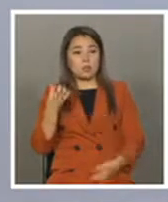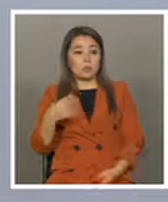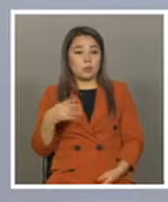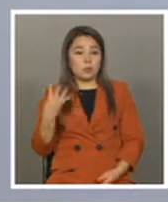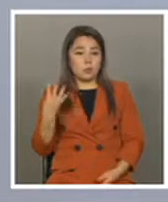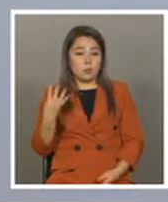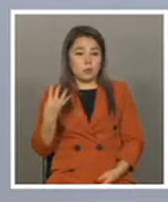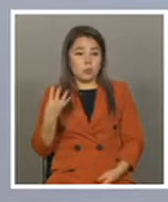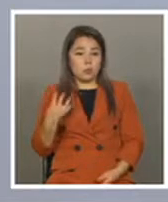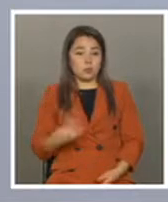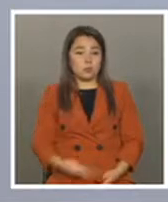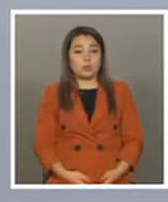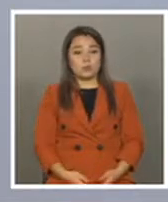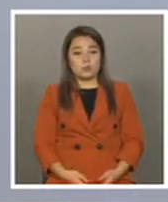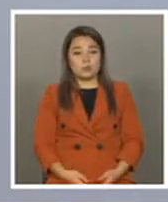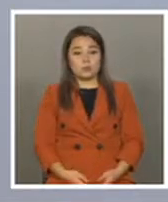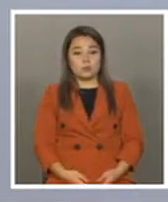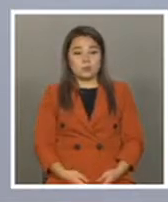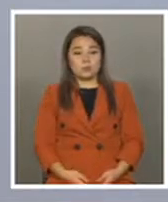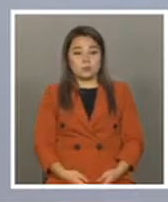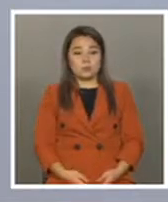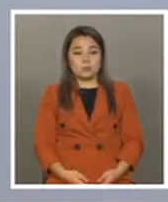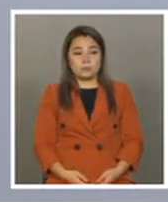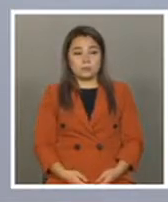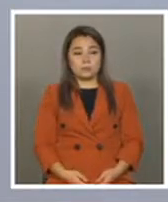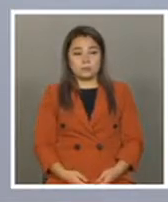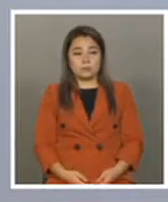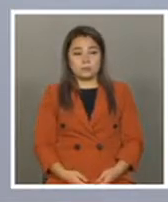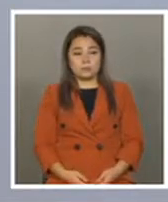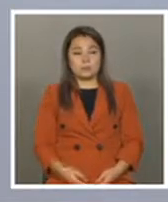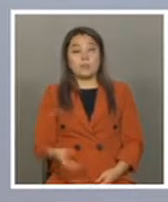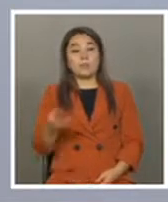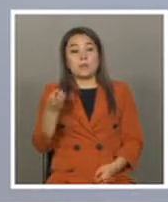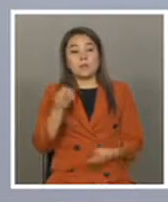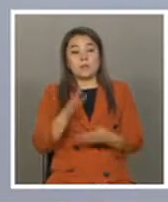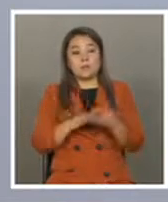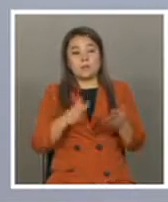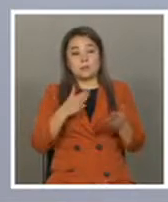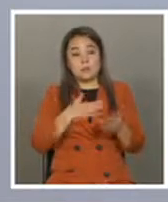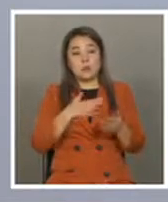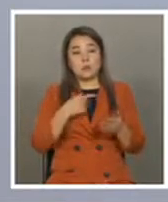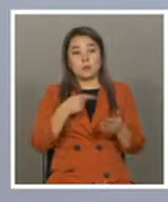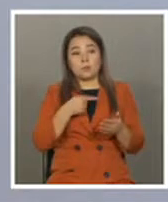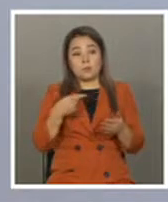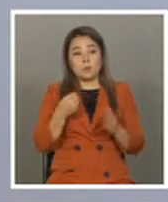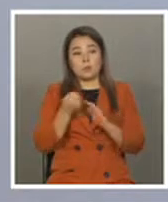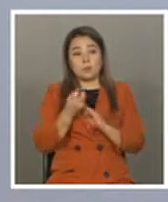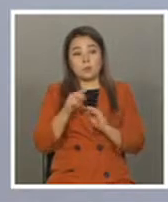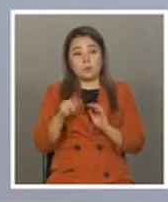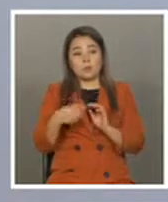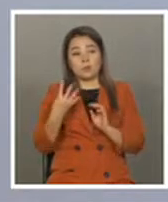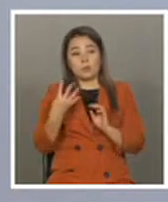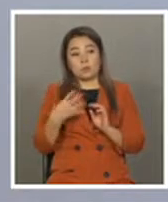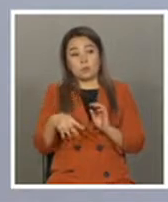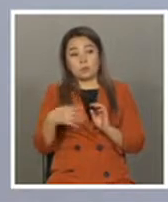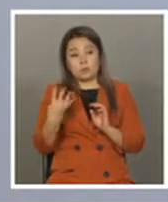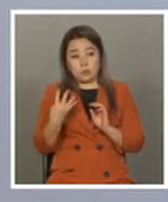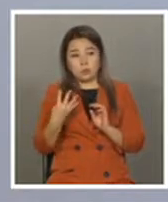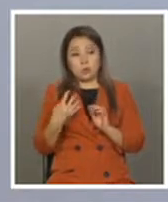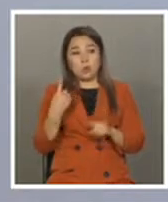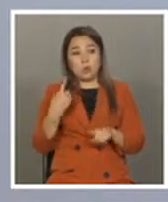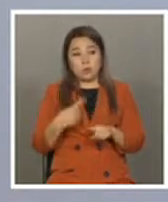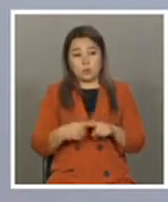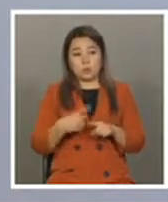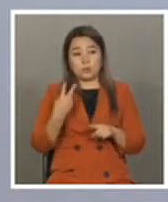минус 13.144-ке тең болады екен. Енді әрі қарай бізде осы санға, яғни минус